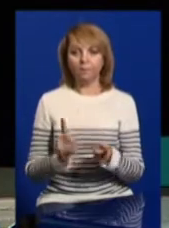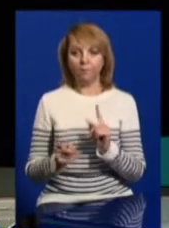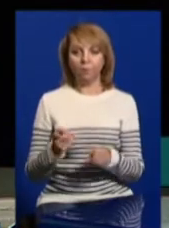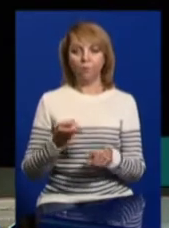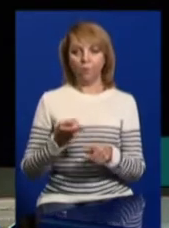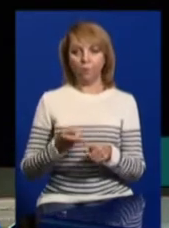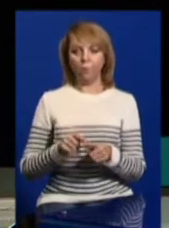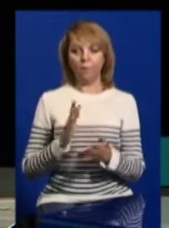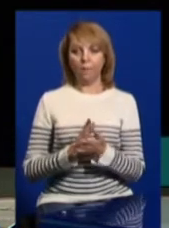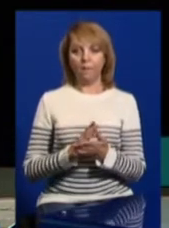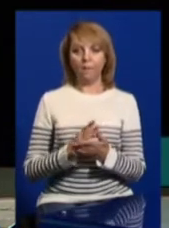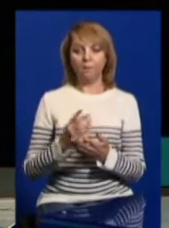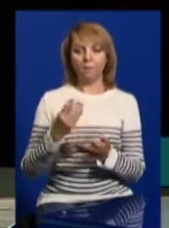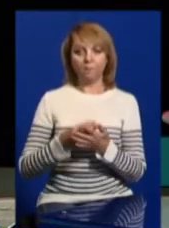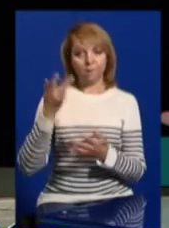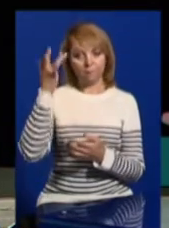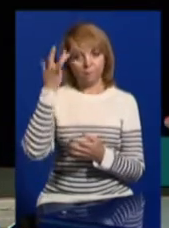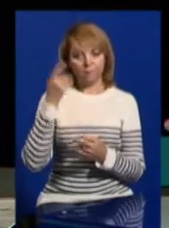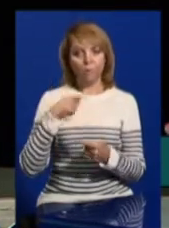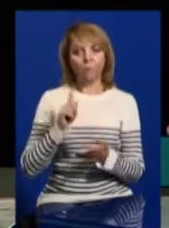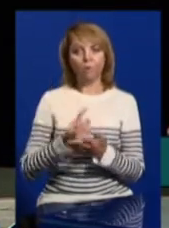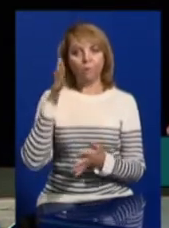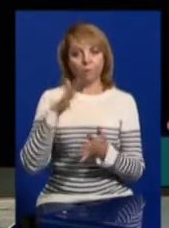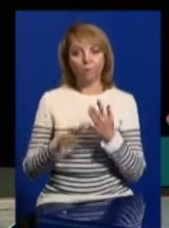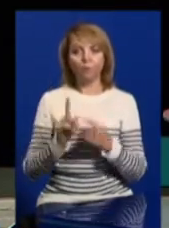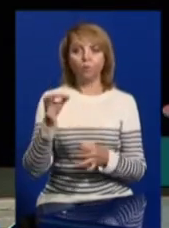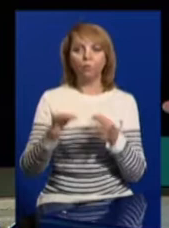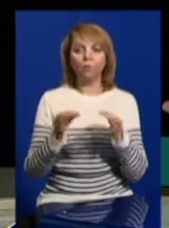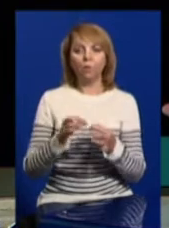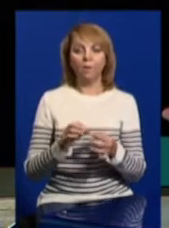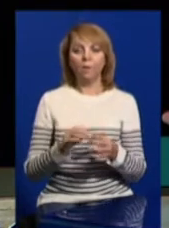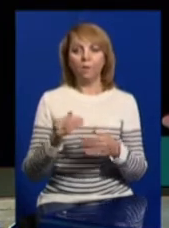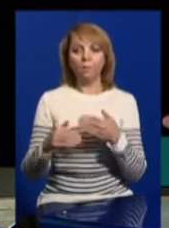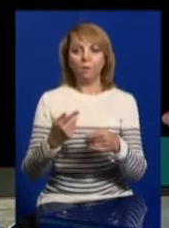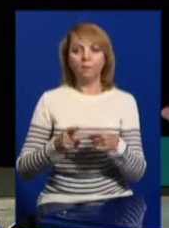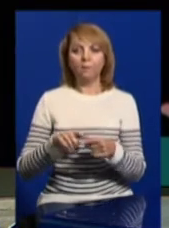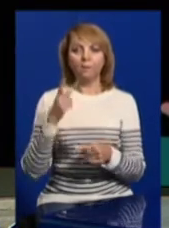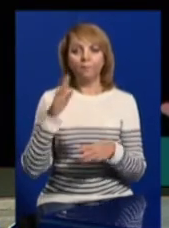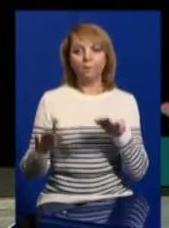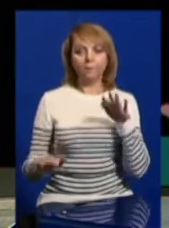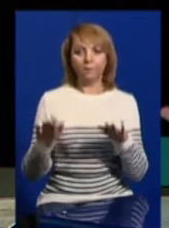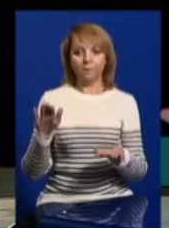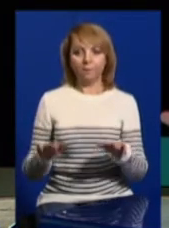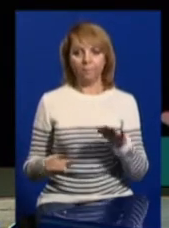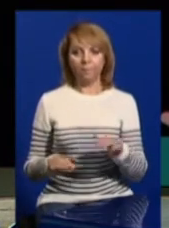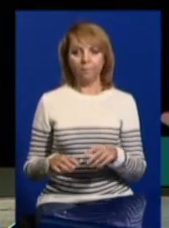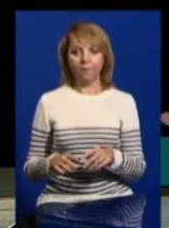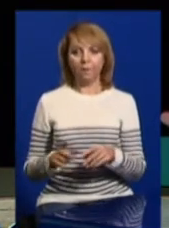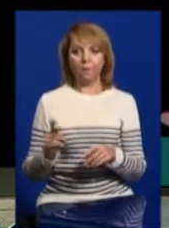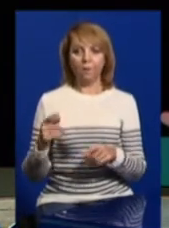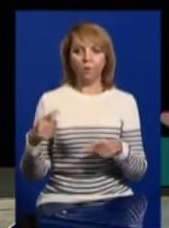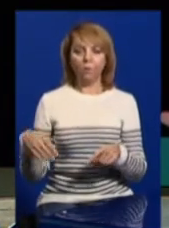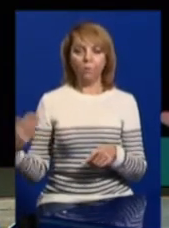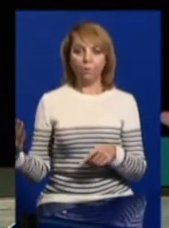має певний сенс. Проте ми маємо зрозуміти, що судовий процес – це завжди терези, ваги. А на іншому